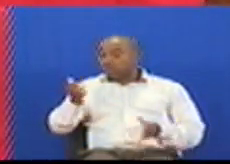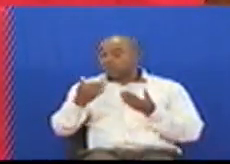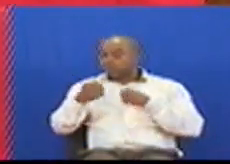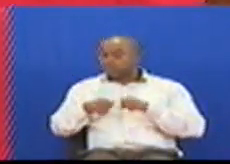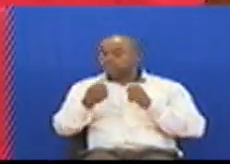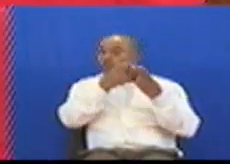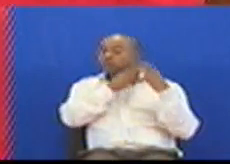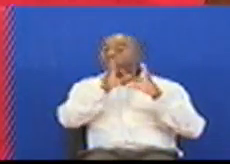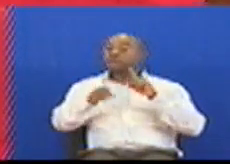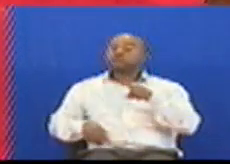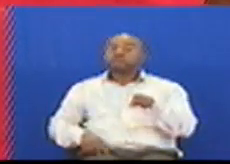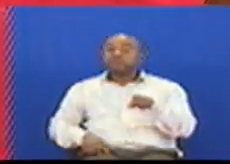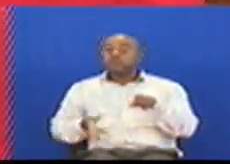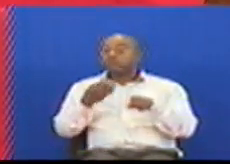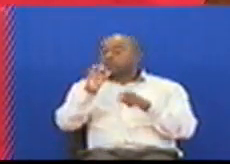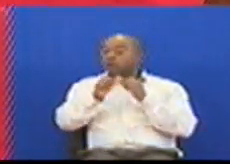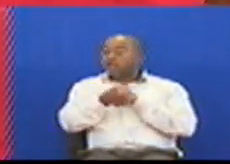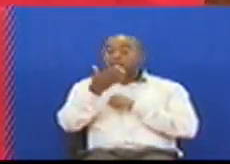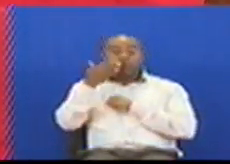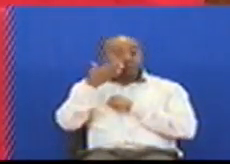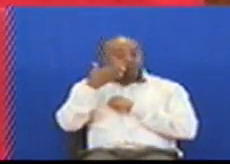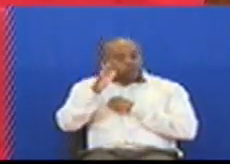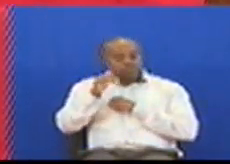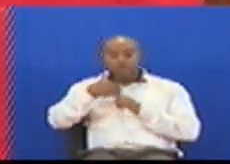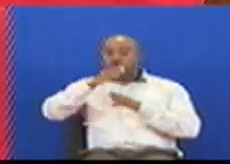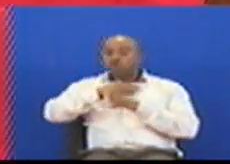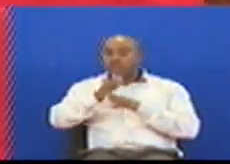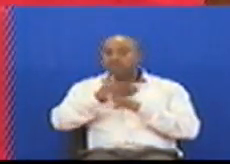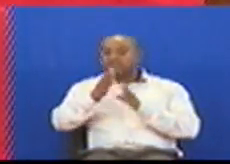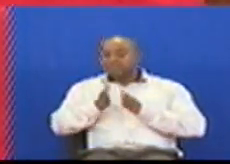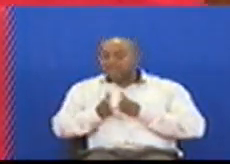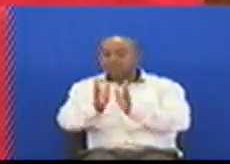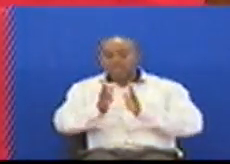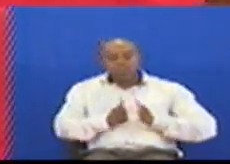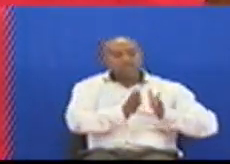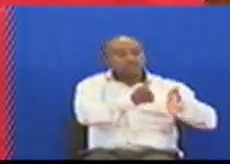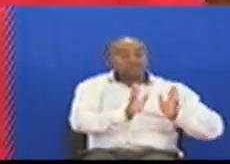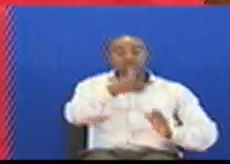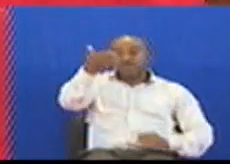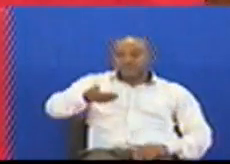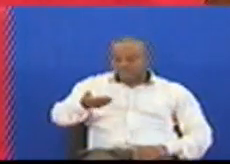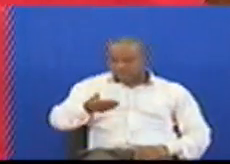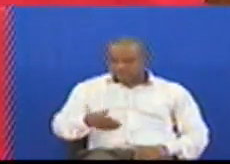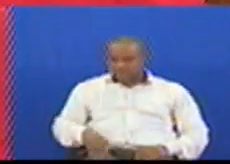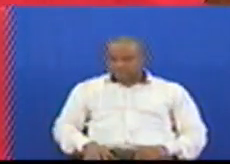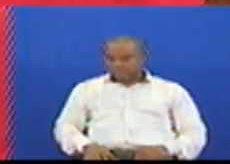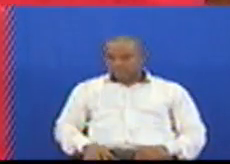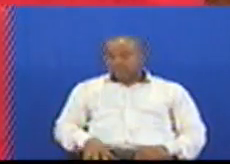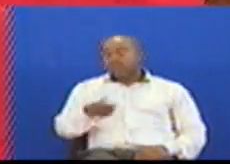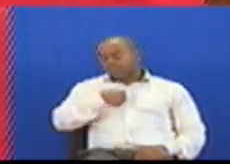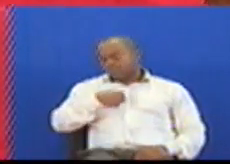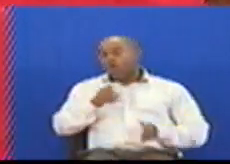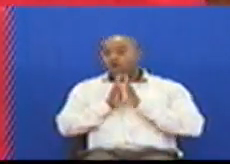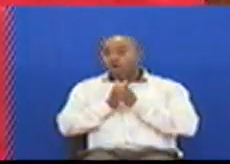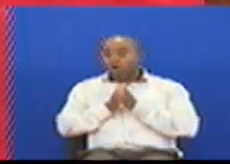sababu ni wakala muhimu sana kwa ajili ya ujenzi wa barabara zetu za vijijini. Na mheshimiwa waziri, nimekuwa ninaomba